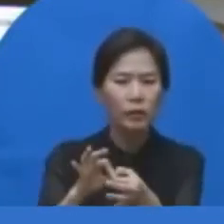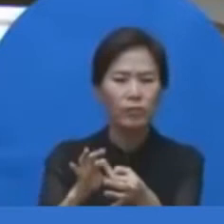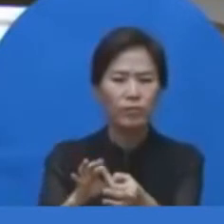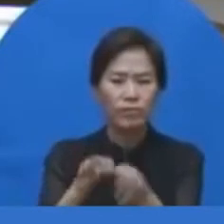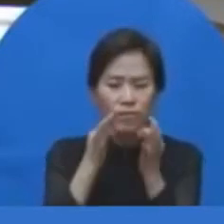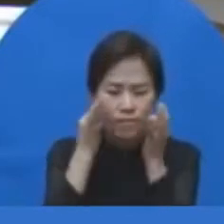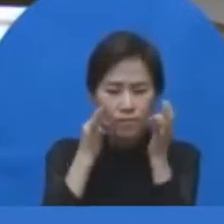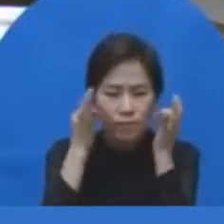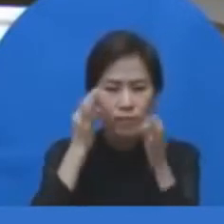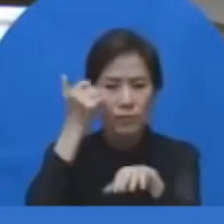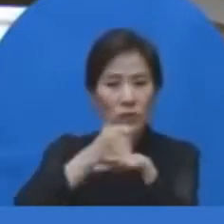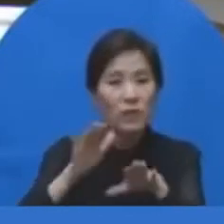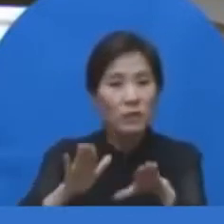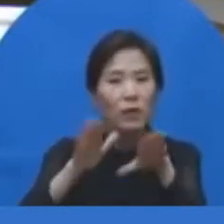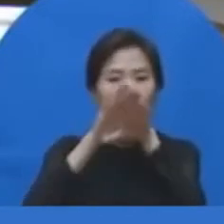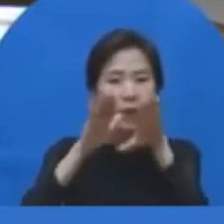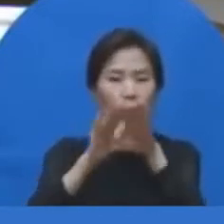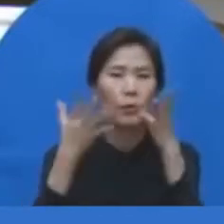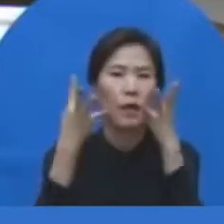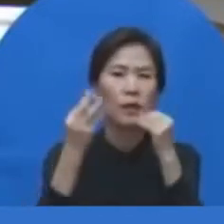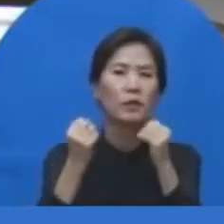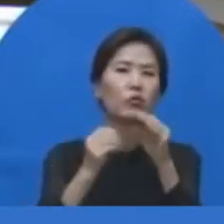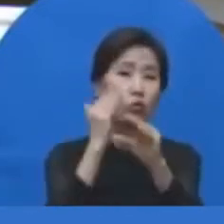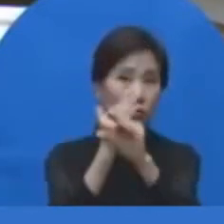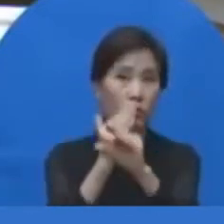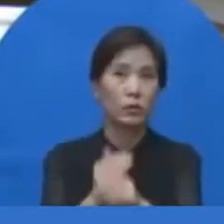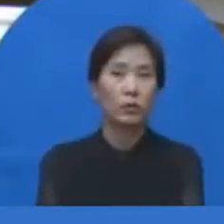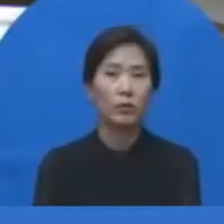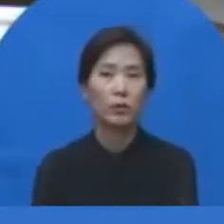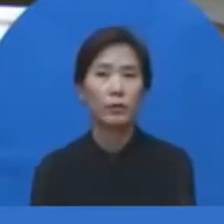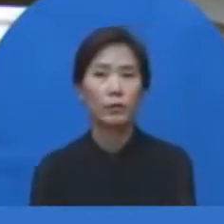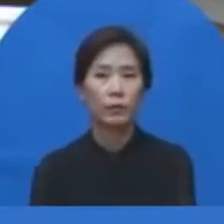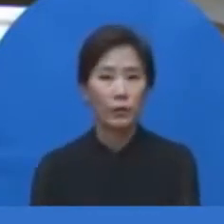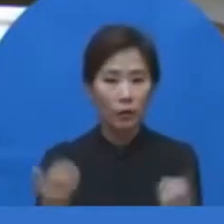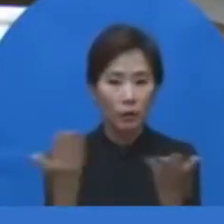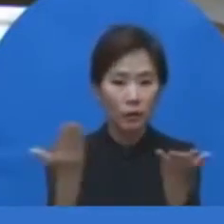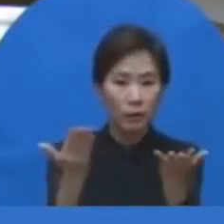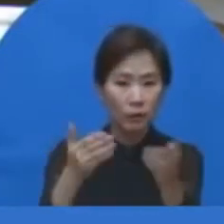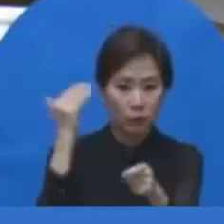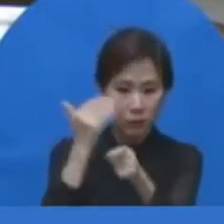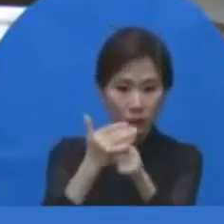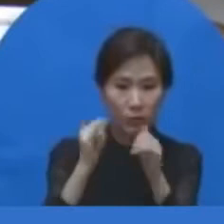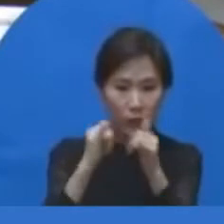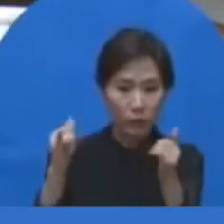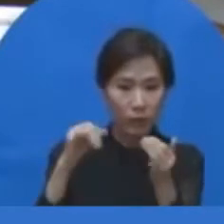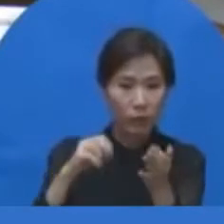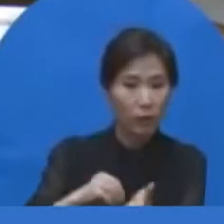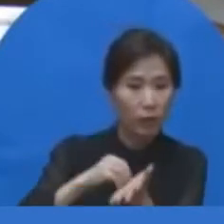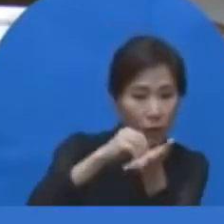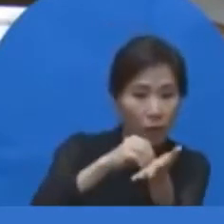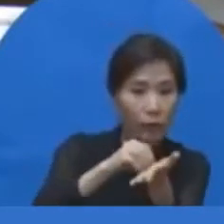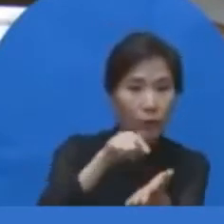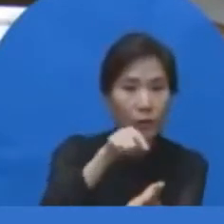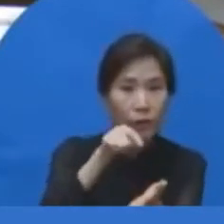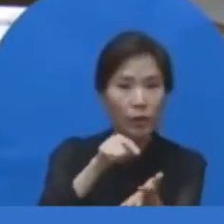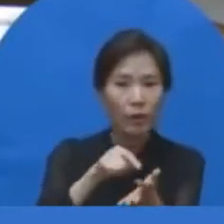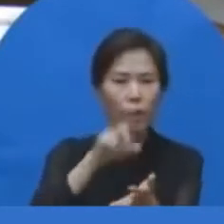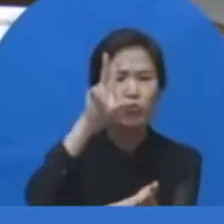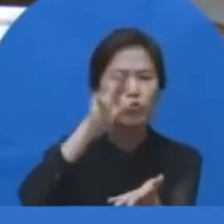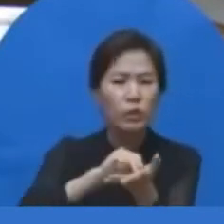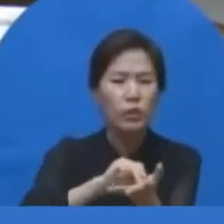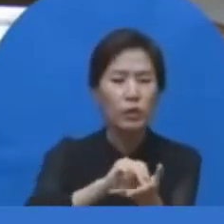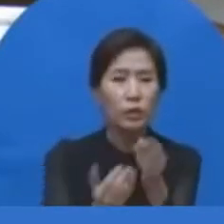근거가 없다라고 이야기를 했고, 그다음에 이 근로자가 아닌 자의 가입을 허용한 경우 이 규정도 상당히